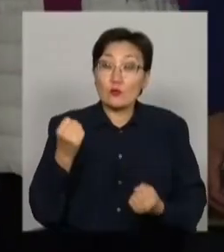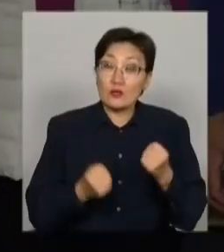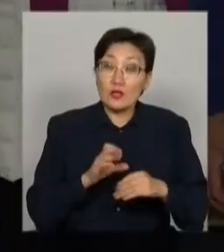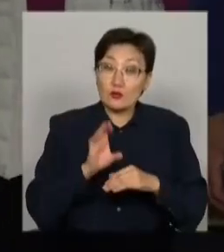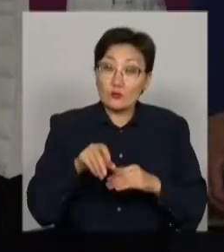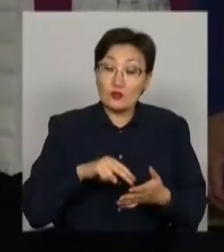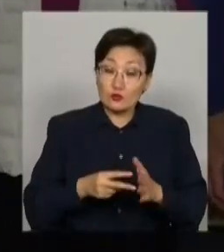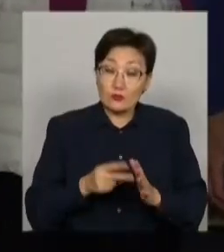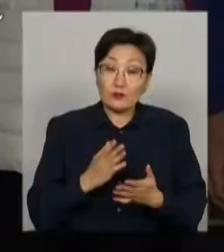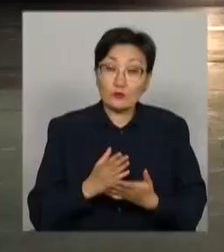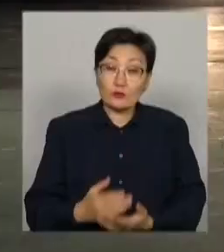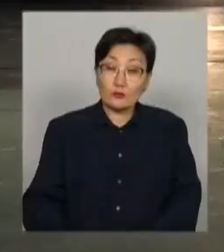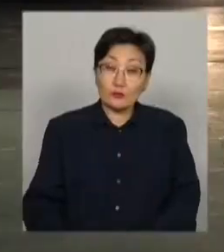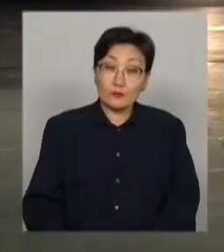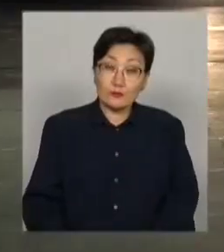жоспарланып отыр.